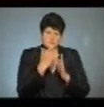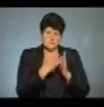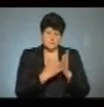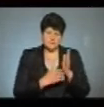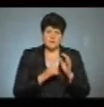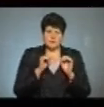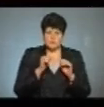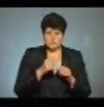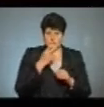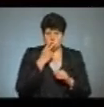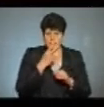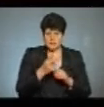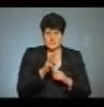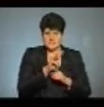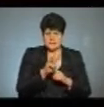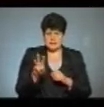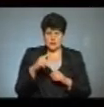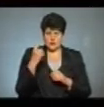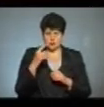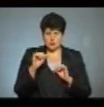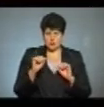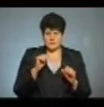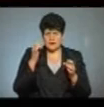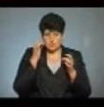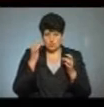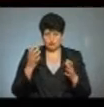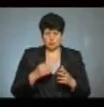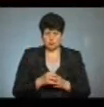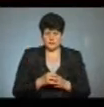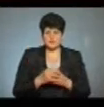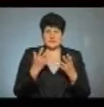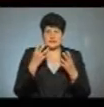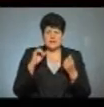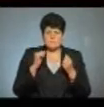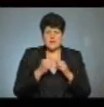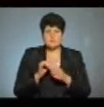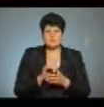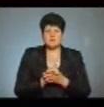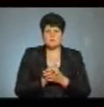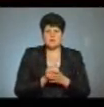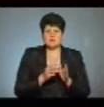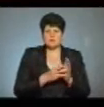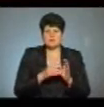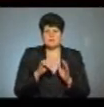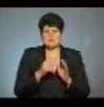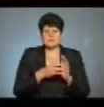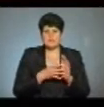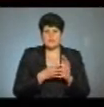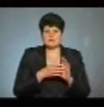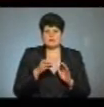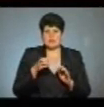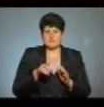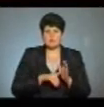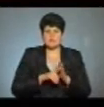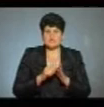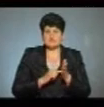них можна переглянути на сайті обласного управління культури. Дні пам'яті та примирення 8 та 9 травня почали відзначати в